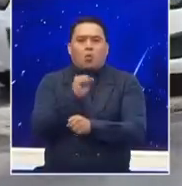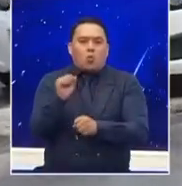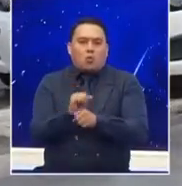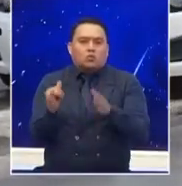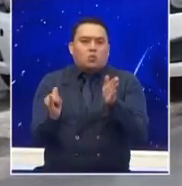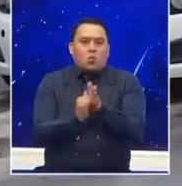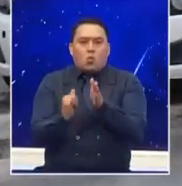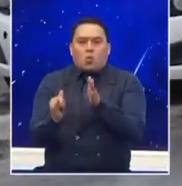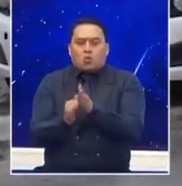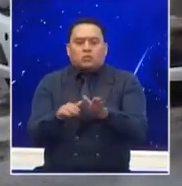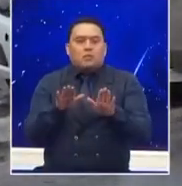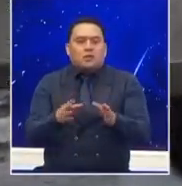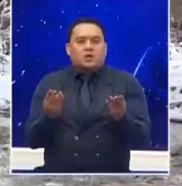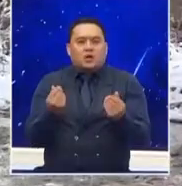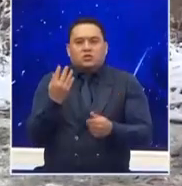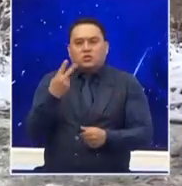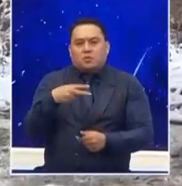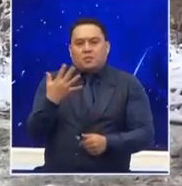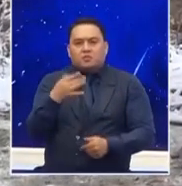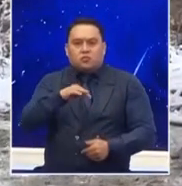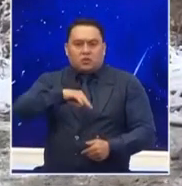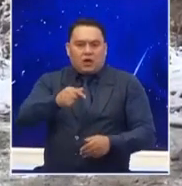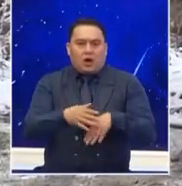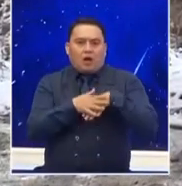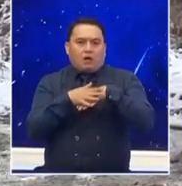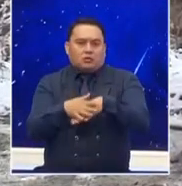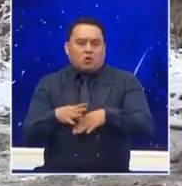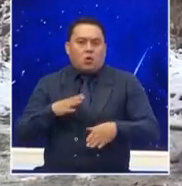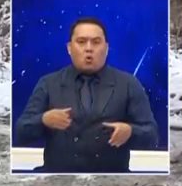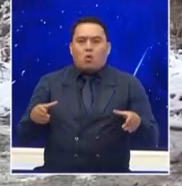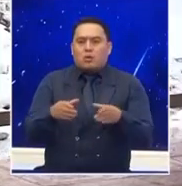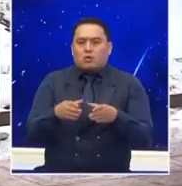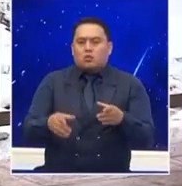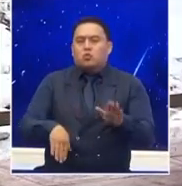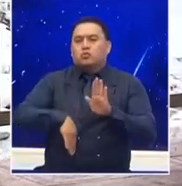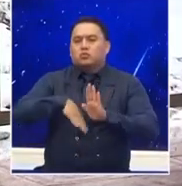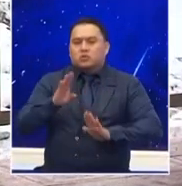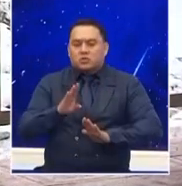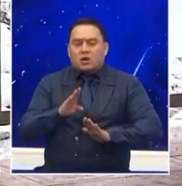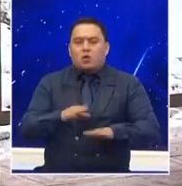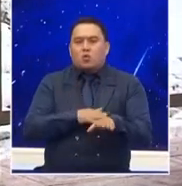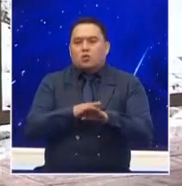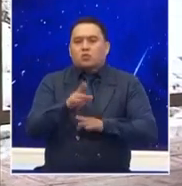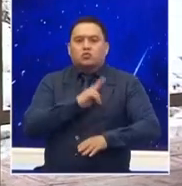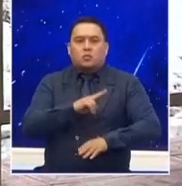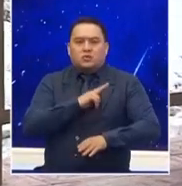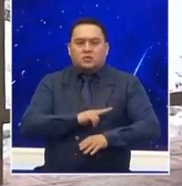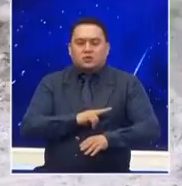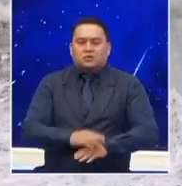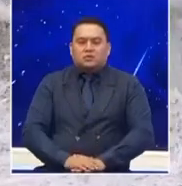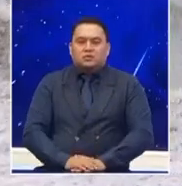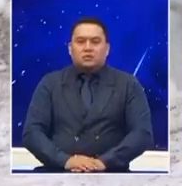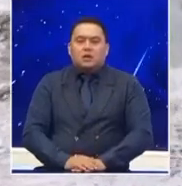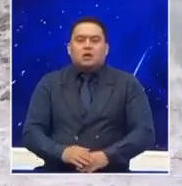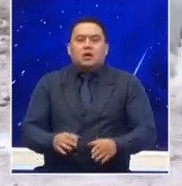орнатылды. Оған жергілікті қазынадан 25 миллион теңге бөлінген. Бұл қоғамдық көлік жүйесін жақсарту кезінде атқарылған жұмыс нәтижесі, дейді